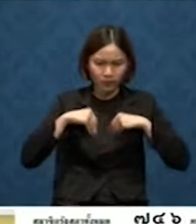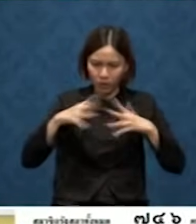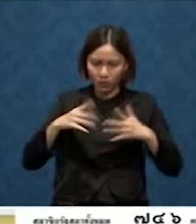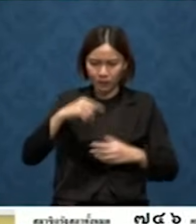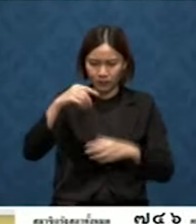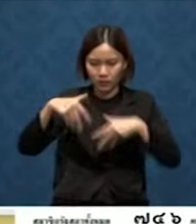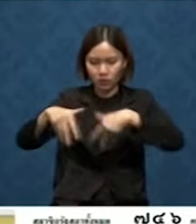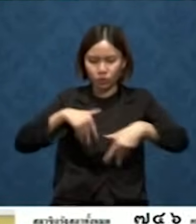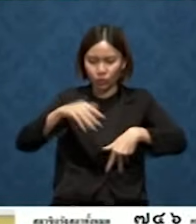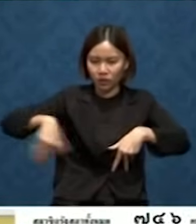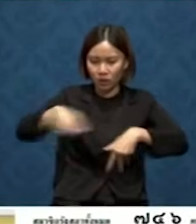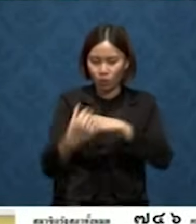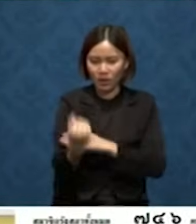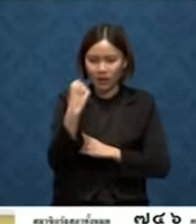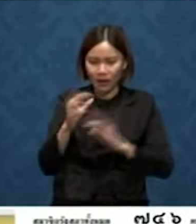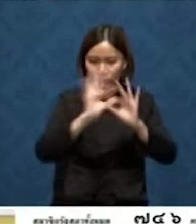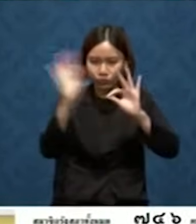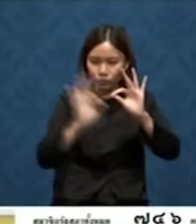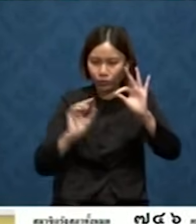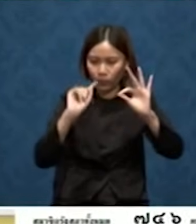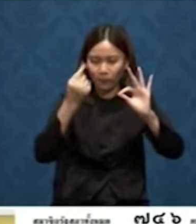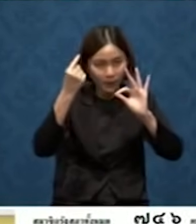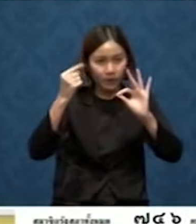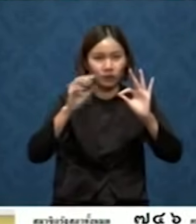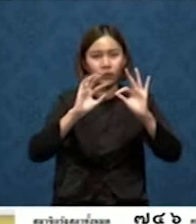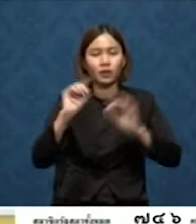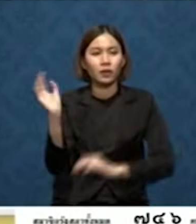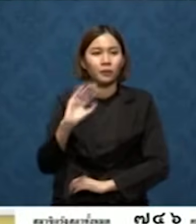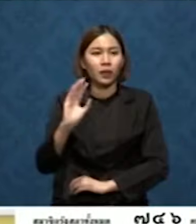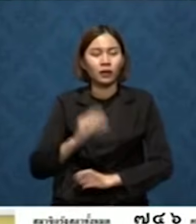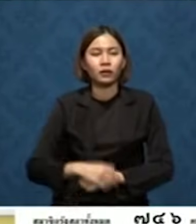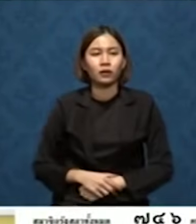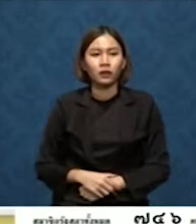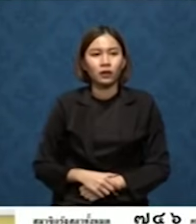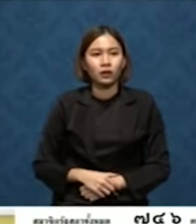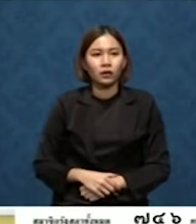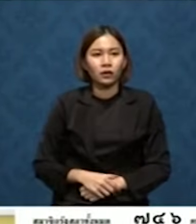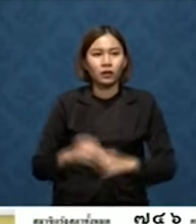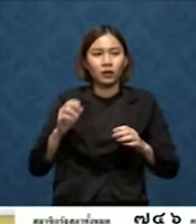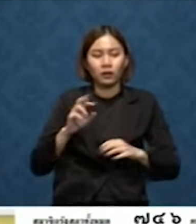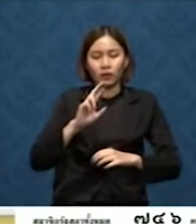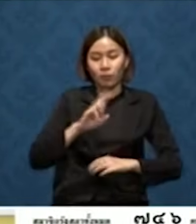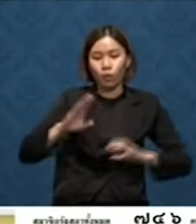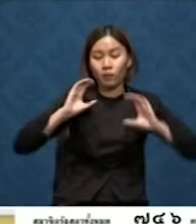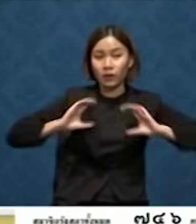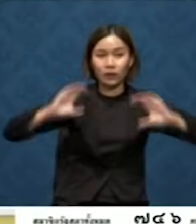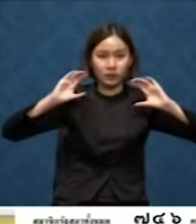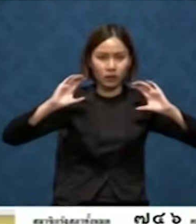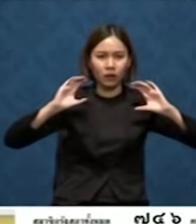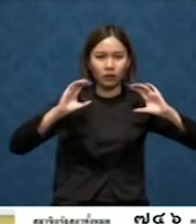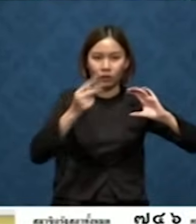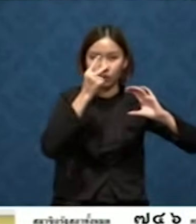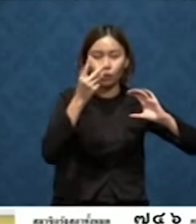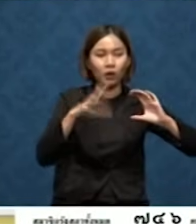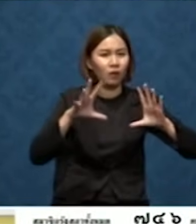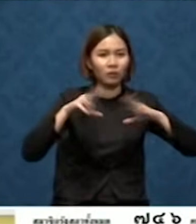นั้นมีอำนาจในการขีดเขียนใหม่ทั้งฉบับหรือว่าไม่ว่าจะเป็นในส่วนของรับราชการครับที่ดูแล้วท่านก็